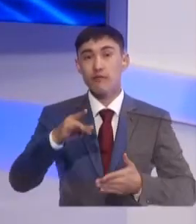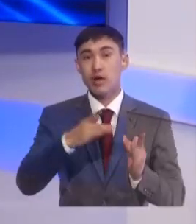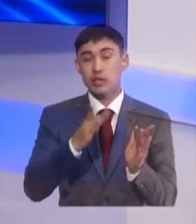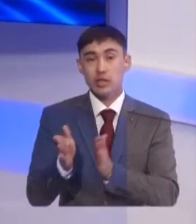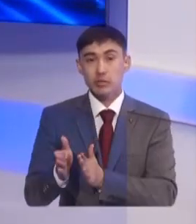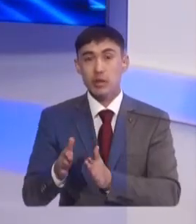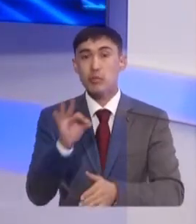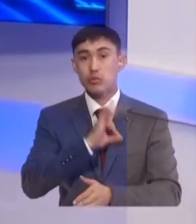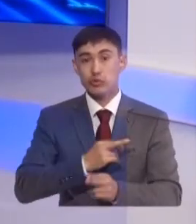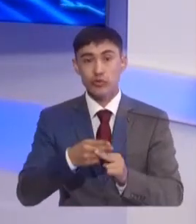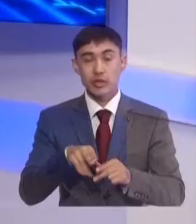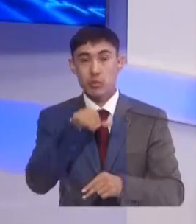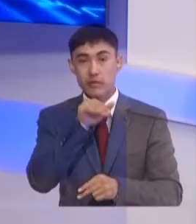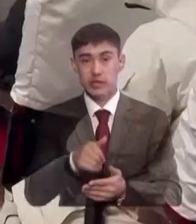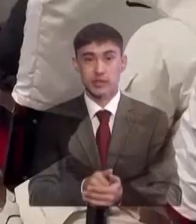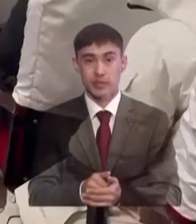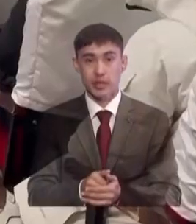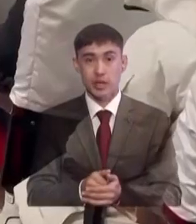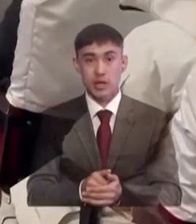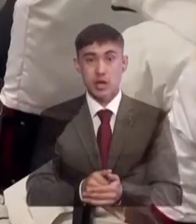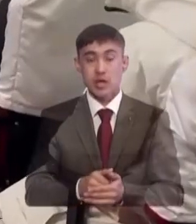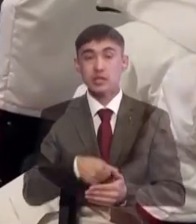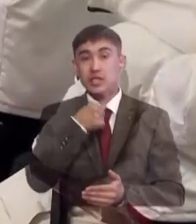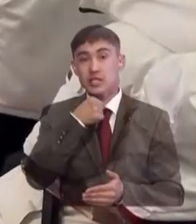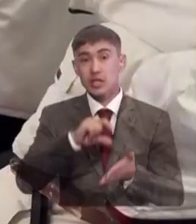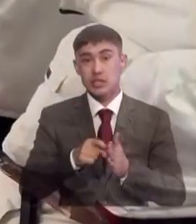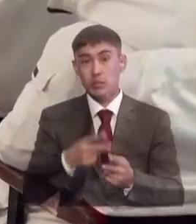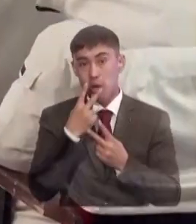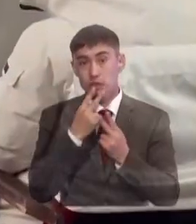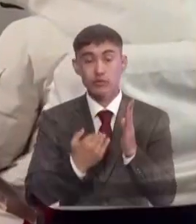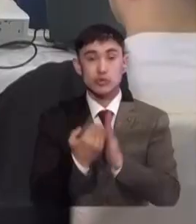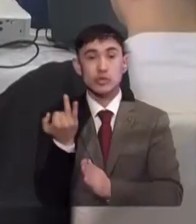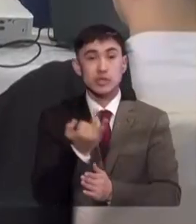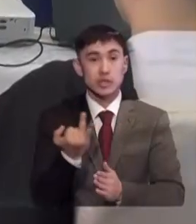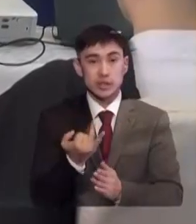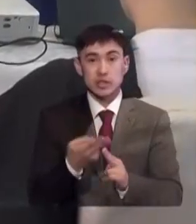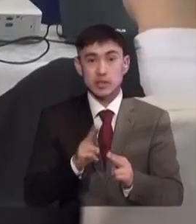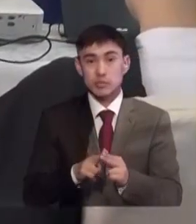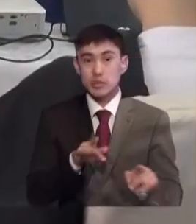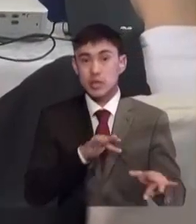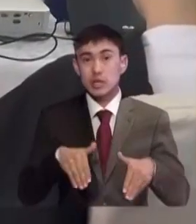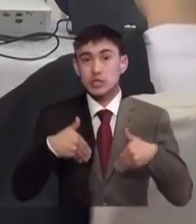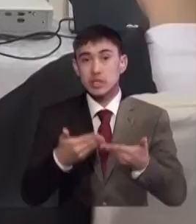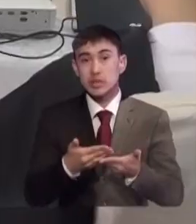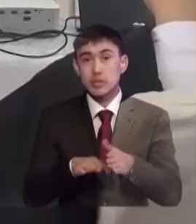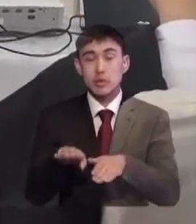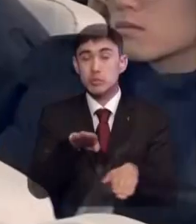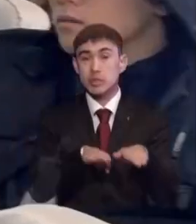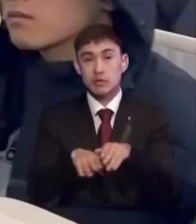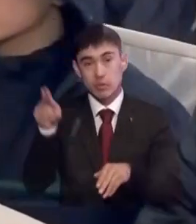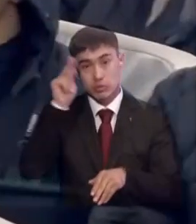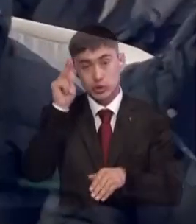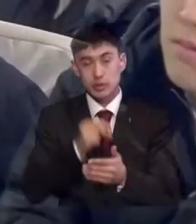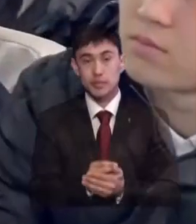о преимуществах этой профессии. В свою очередь, старшеклассники проявили высокую заинтересованность данным предложением и